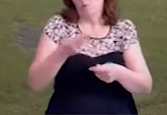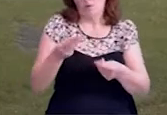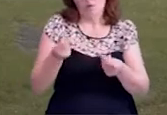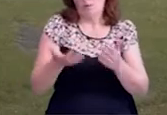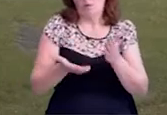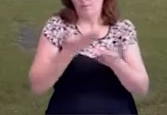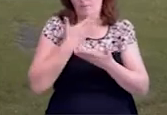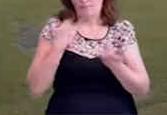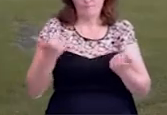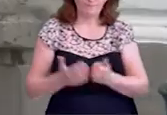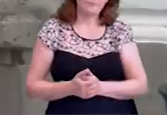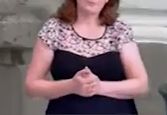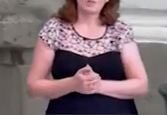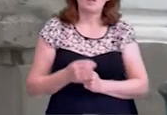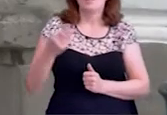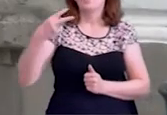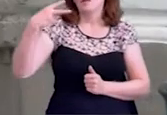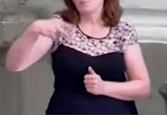програмі реставрації культурних пам'яток на